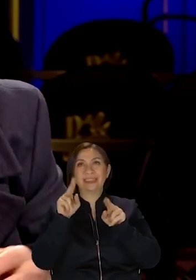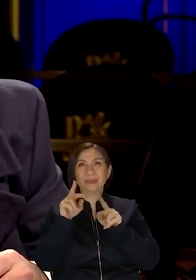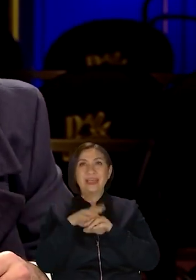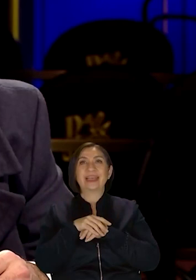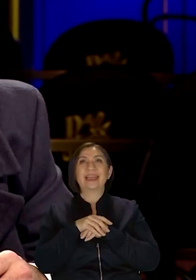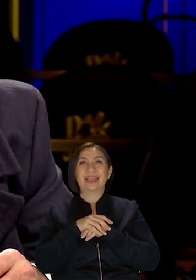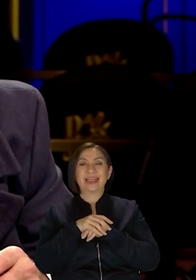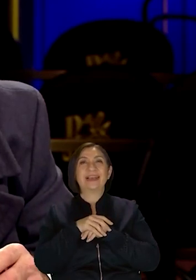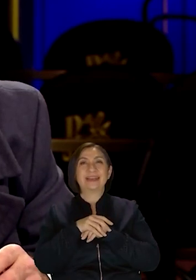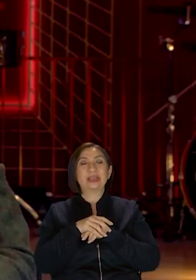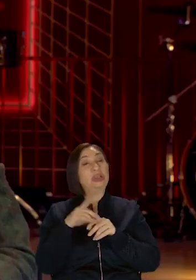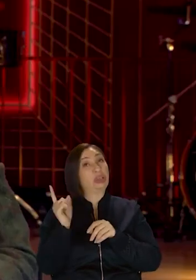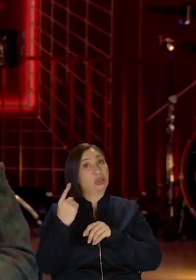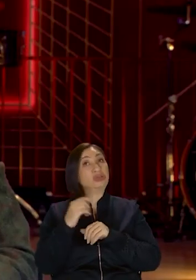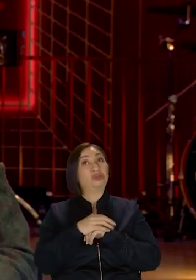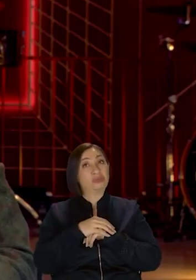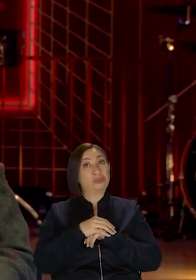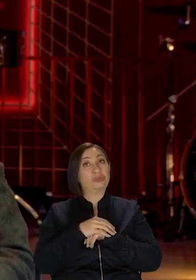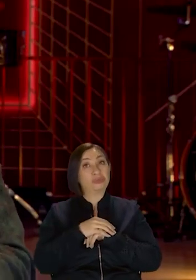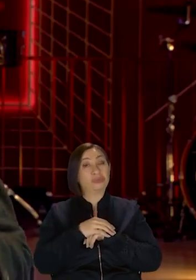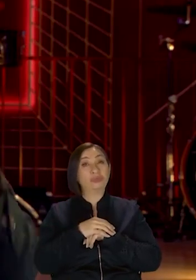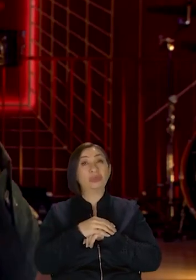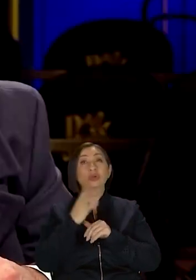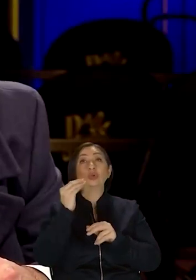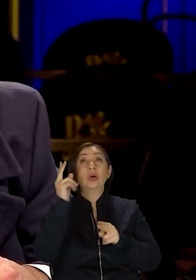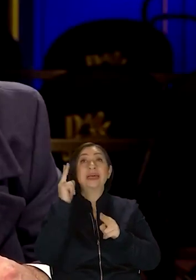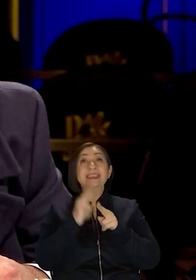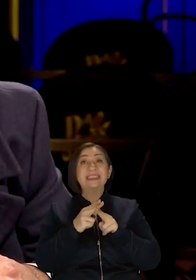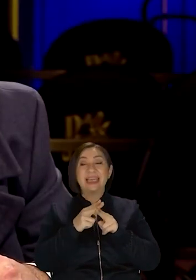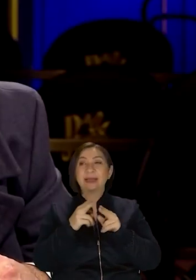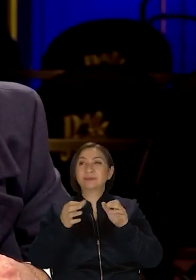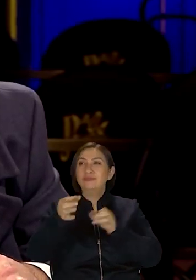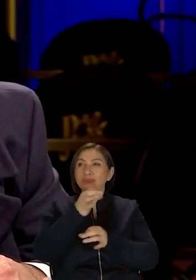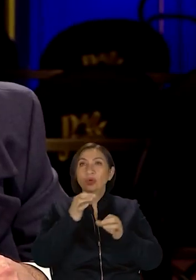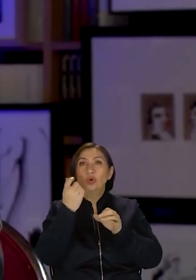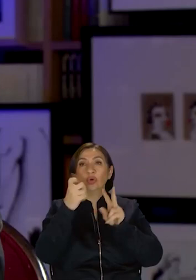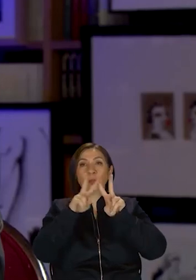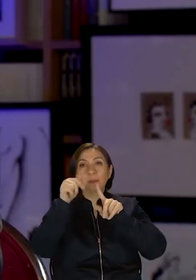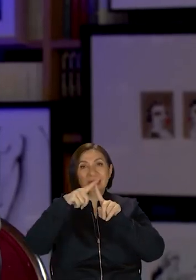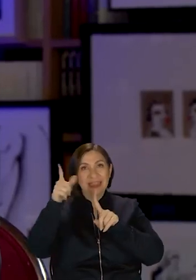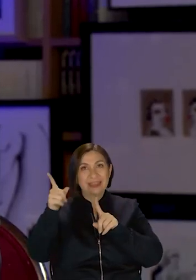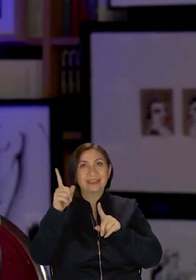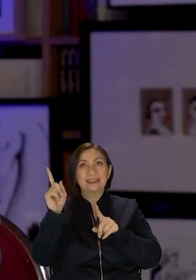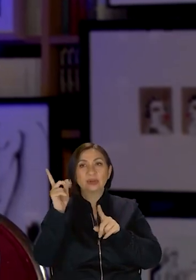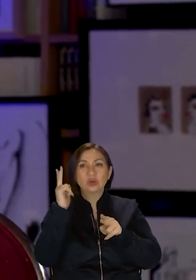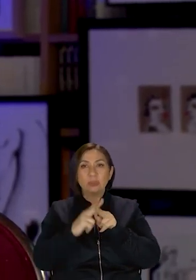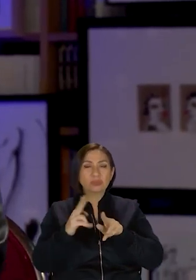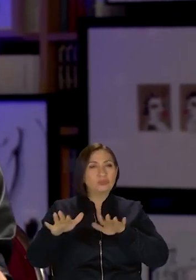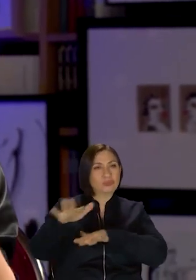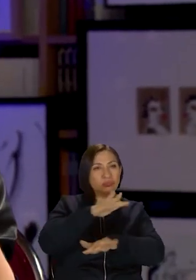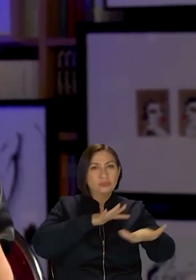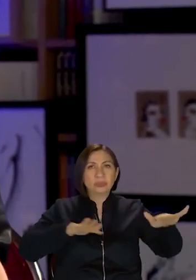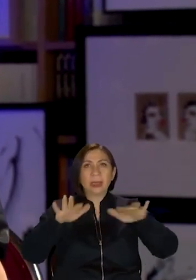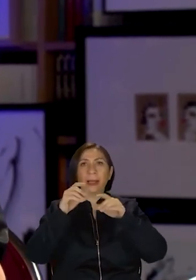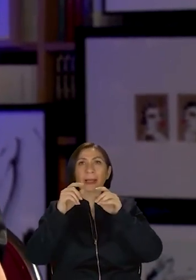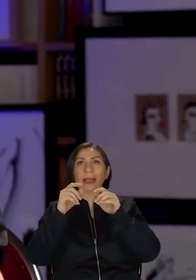hali. İlginçmiş bu. Evet aslında yani doğru hızlı, yani. Çok hızlı bir şey rejisi Ümit Aydoğdu yönetmenimiz böyle hızlı bir rejiyle Beliz Güç